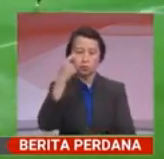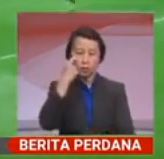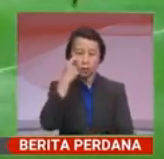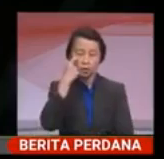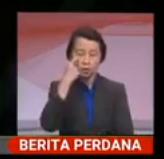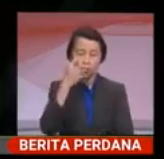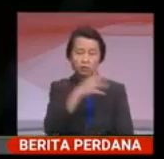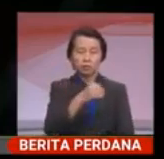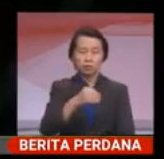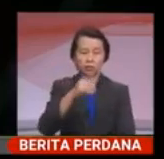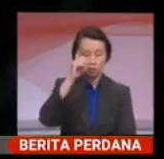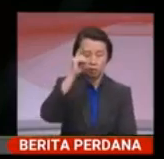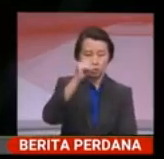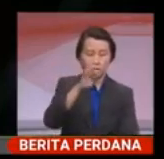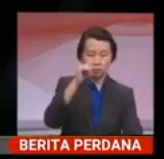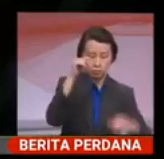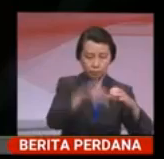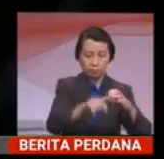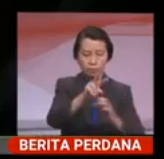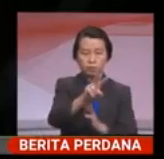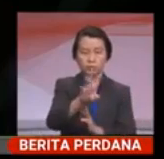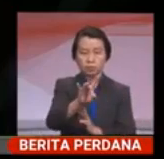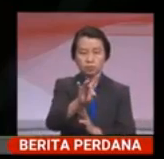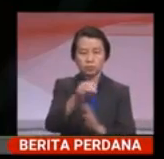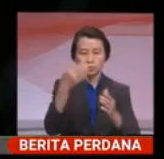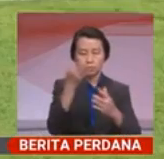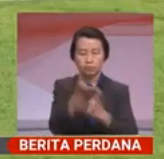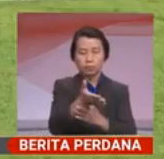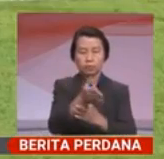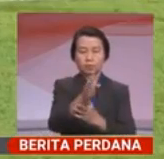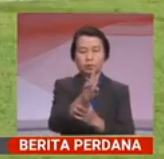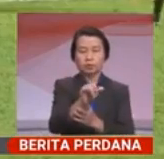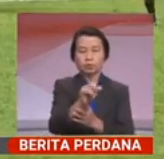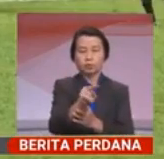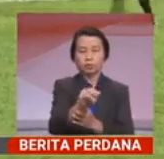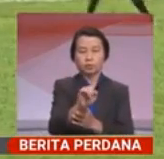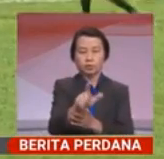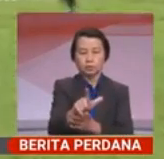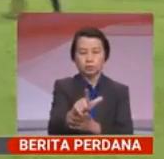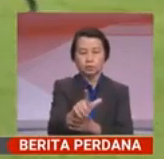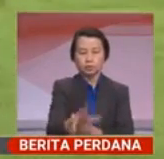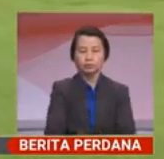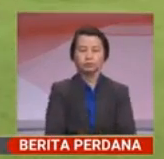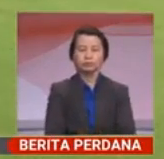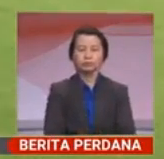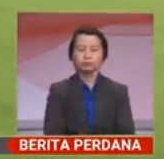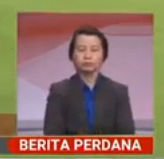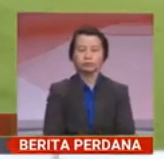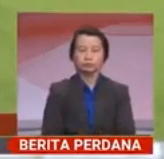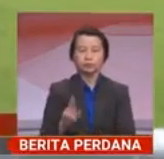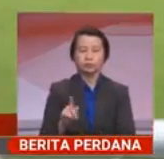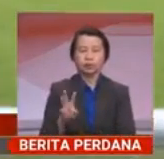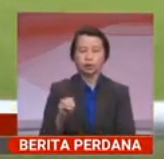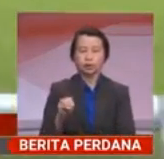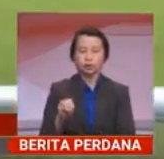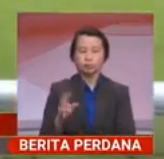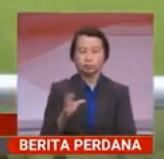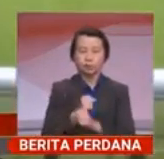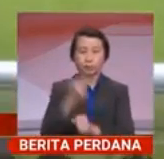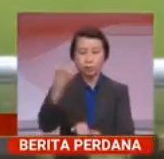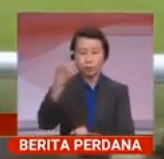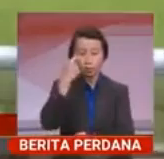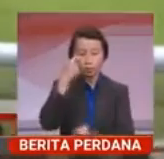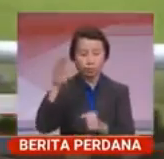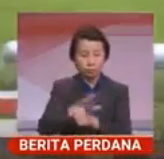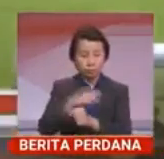FC mencipta jaringan pada minit ke-28 melalui Muhammad Daniel Ashraf Abdullah. UKM FC pula berjaya raih 3 mata